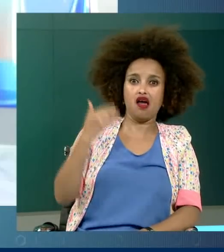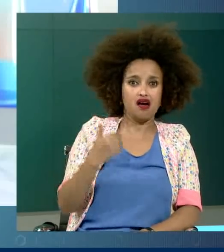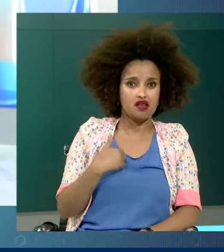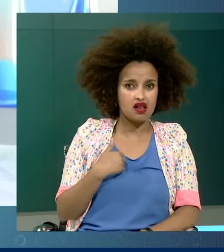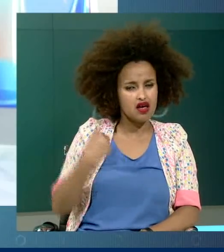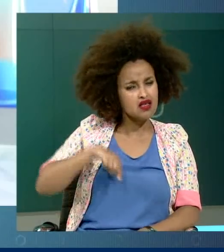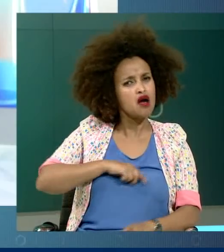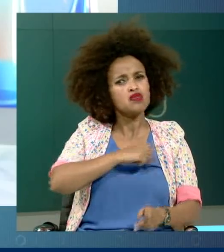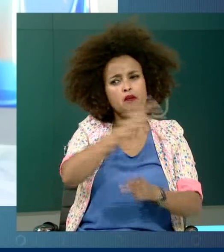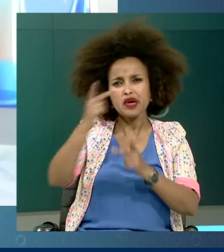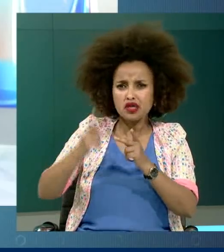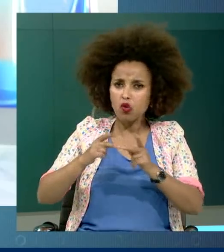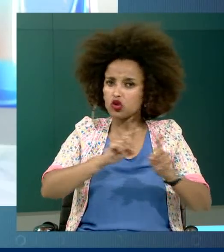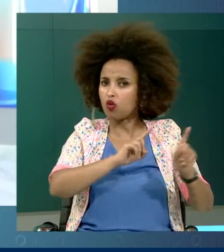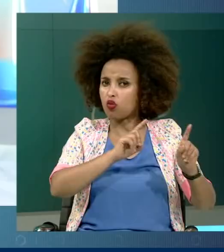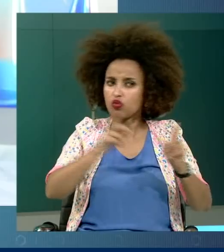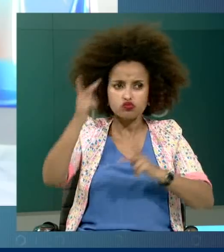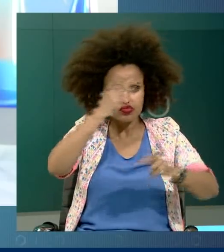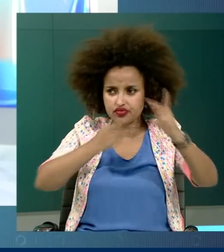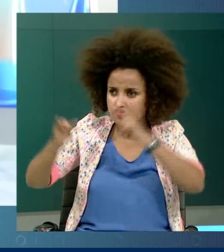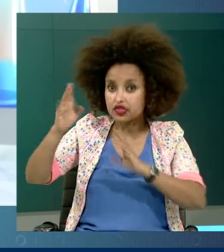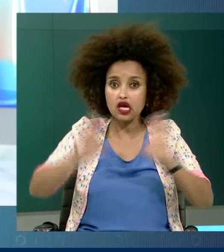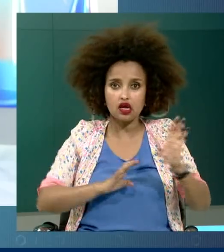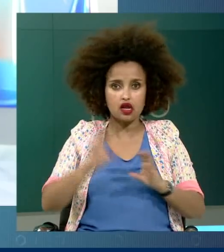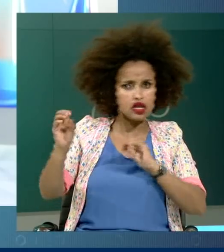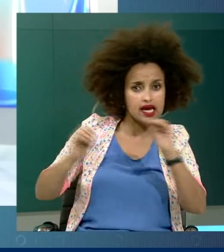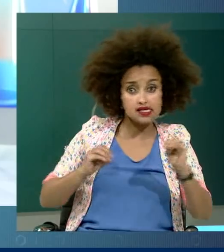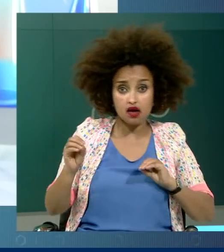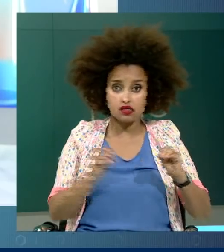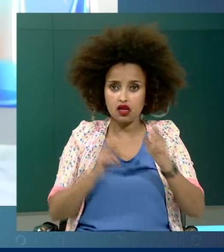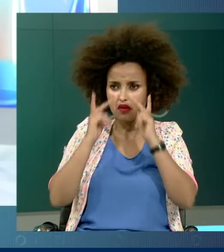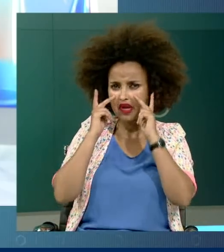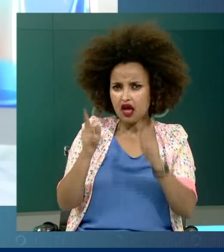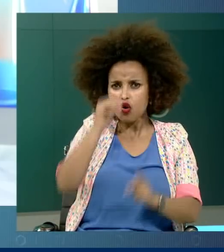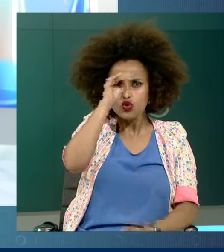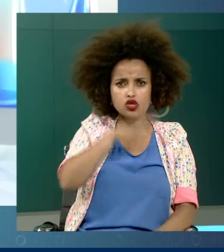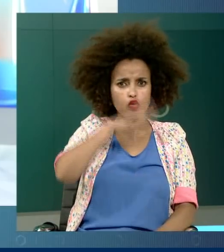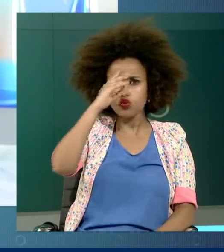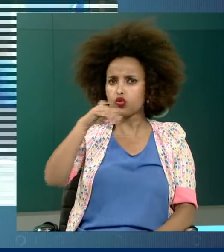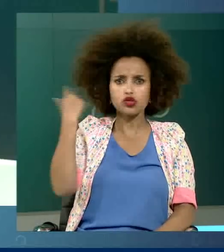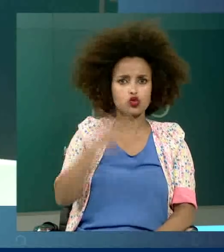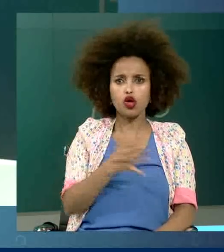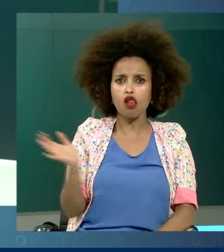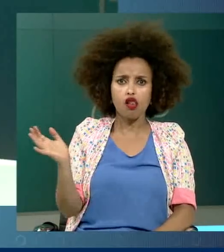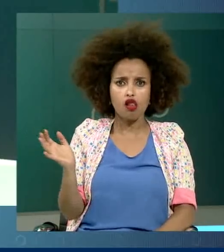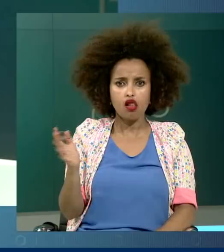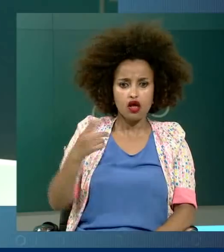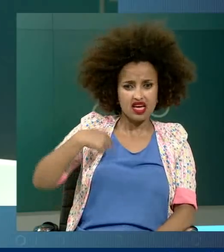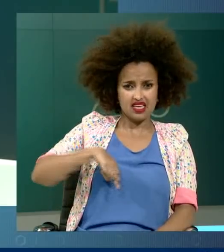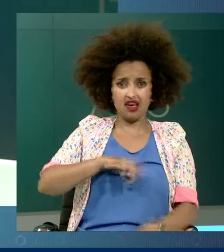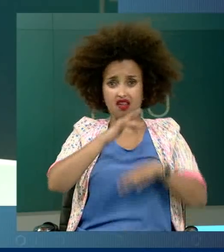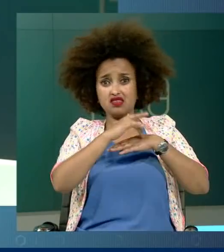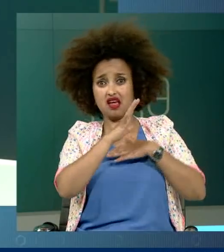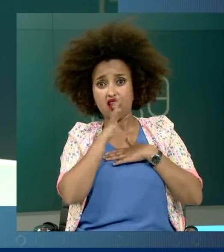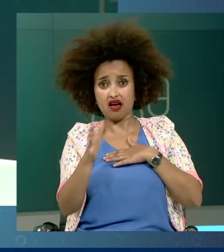በየቦታው እንንቀሳቀሳለን። በስራ ባህሪያችን በምንንቀሳቀስበት ሰዓት የምናየው ዝንጉነት አለ እና እኛ ጋር እስካልመጣ ድረስ